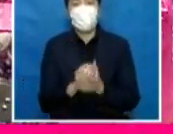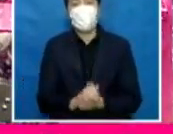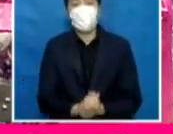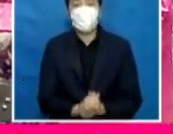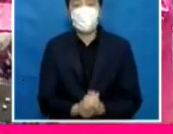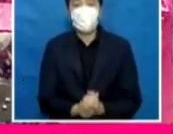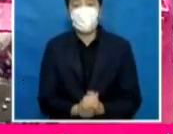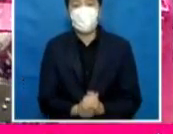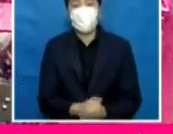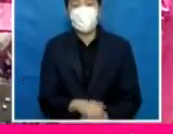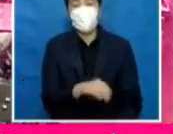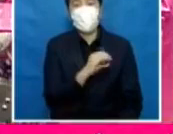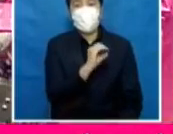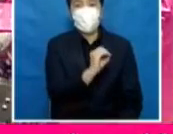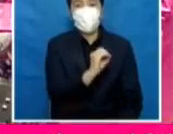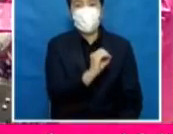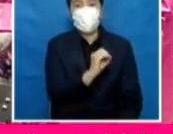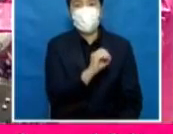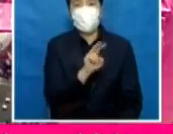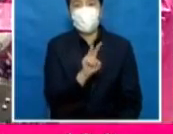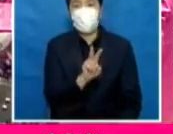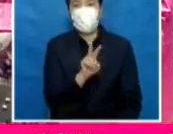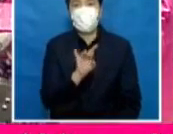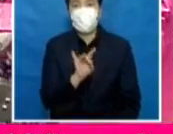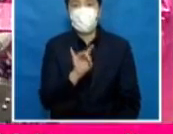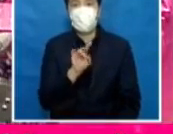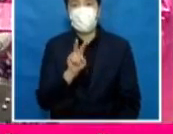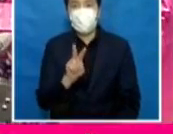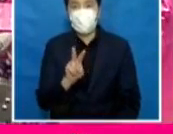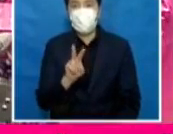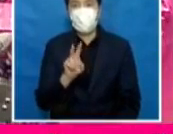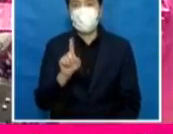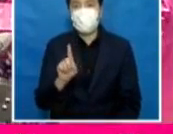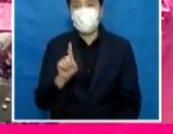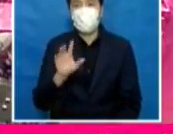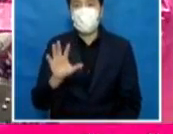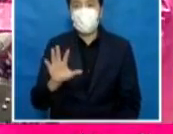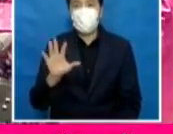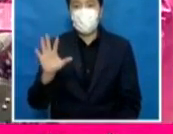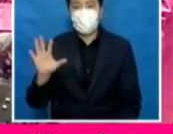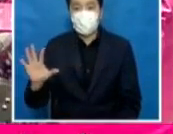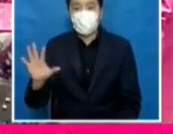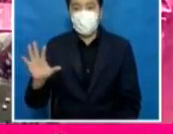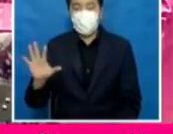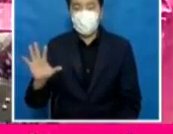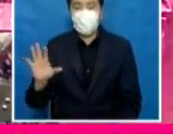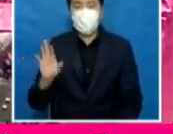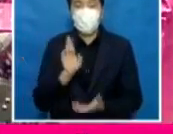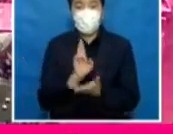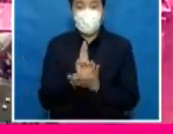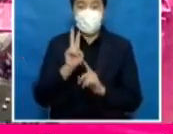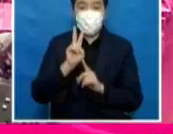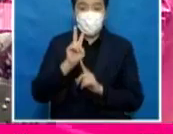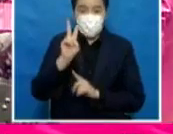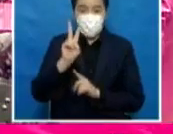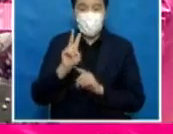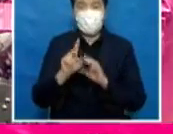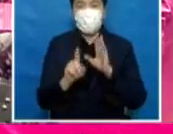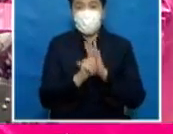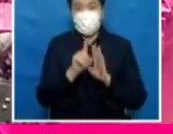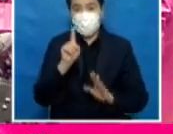ออก0 282 155อันดับที่2หมุน1